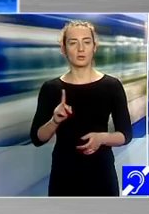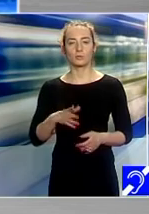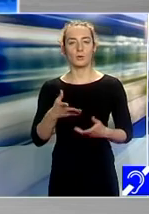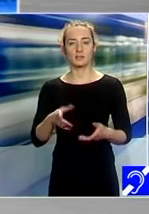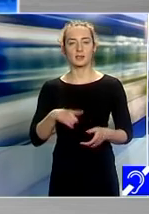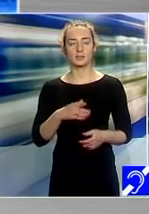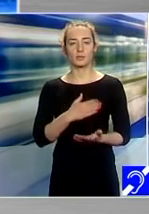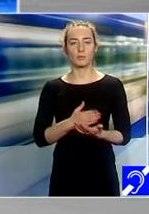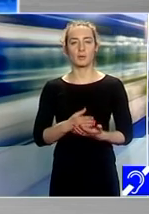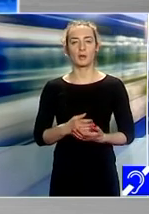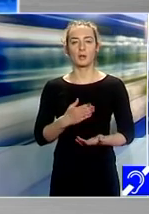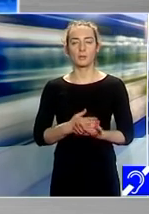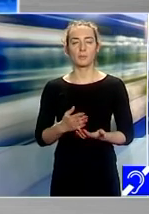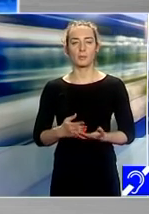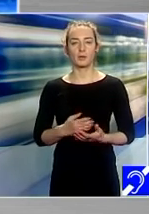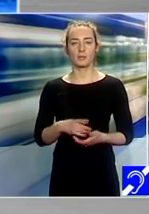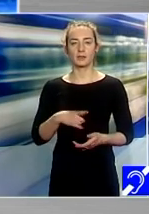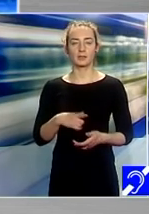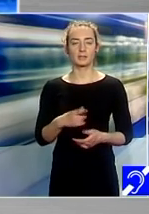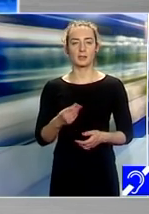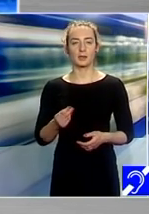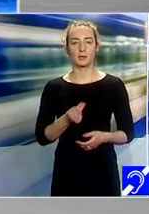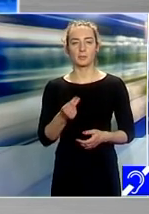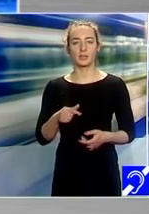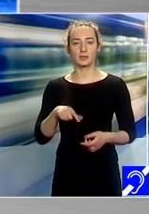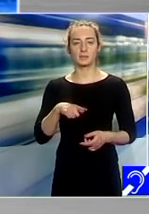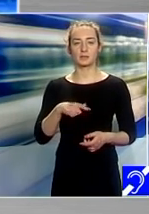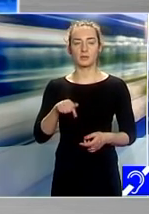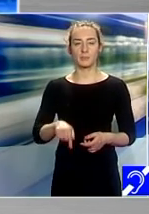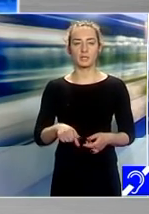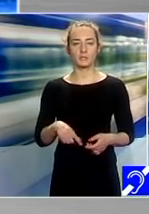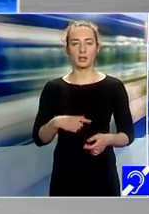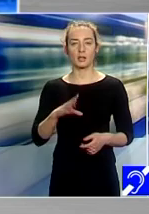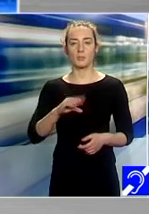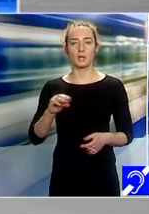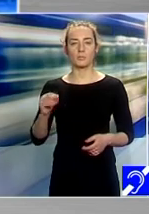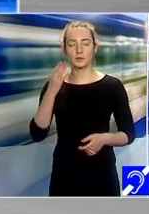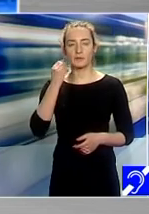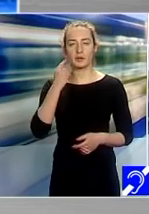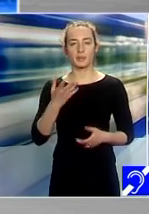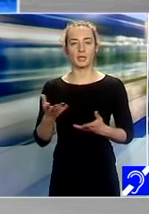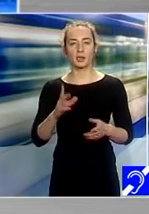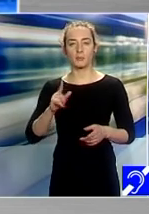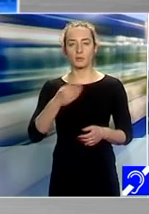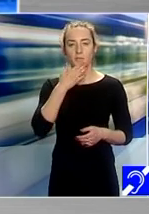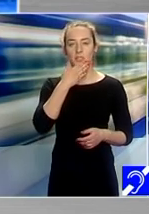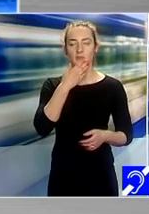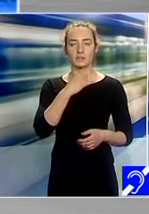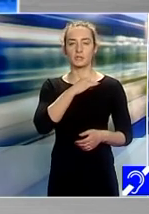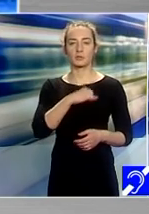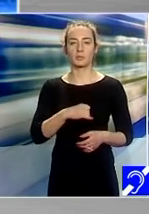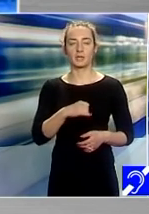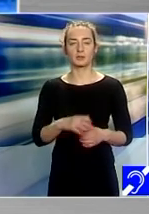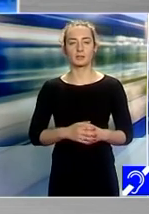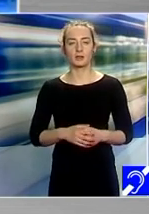problema. Problema este, de-aia e bine că suntem aici, ca să mobilizăm mai multe femei care beneficiază de o astfel de intervenție,